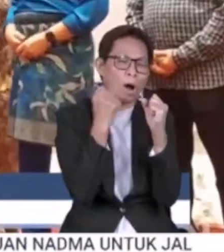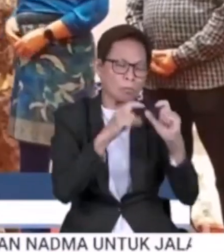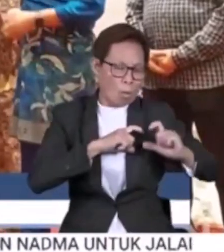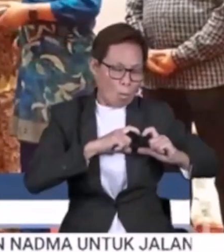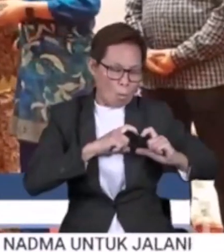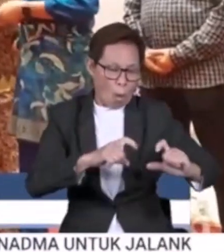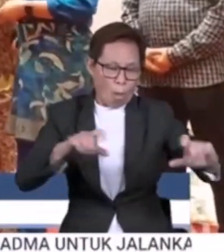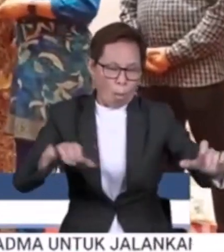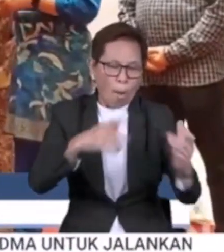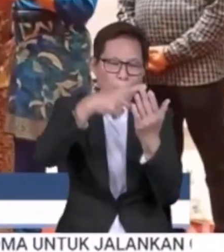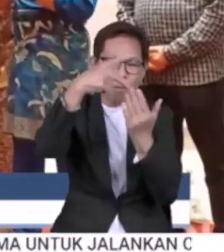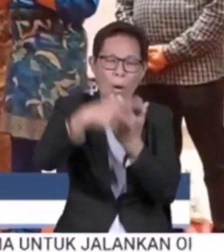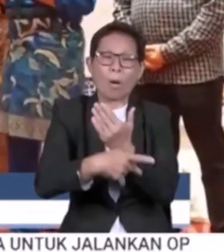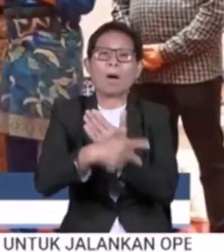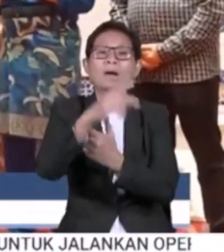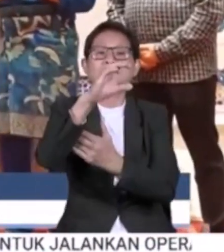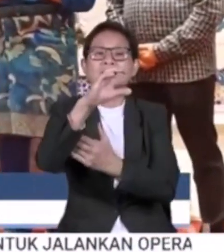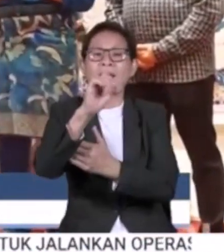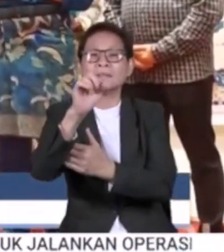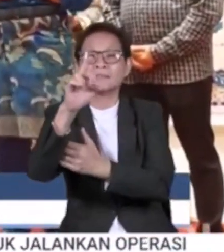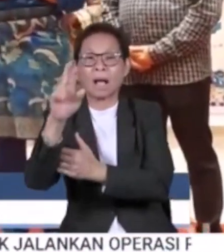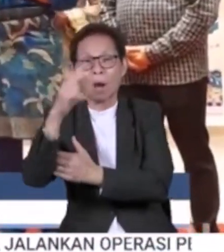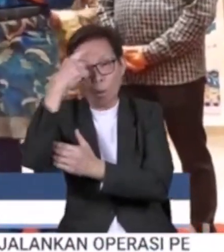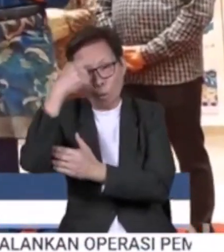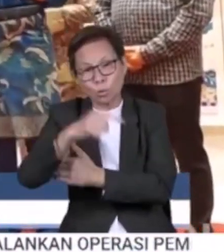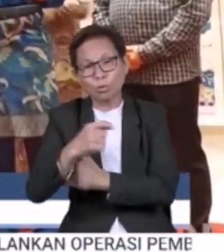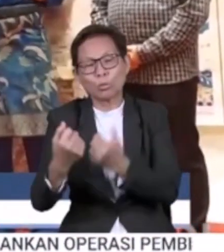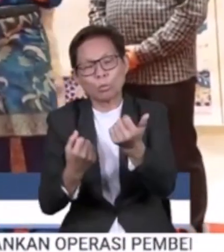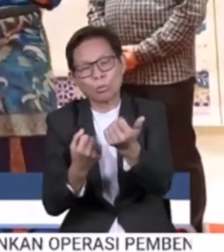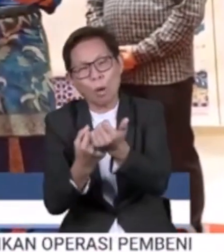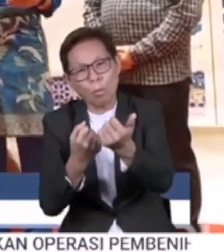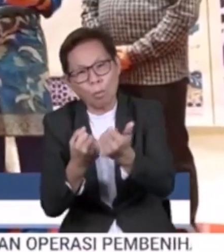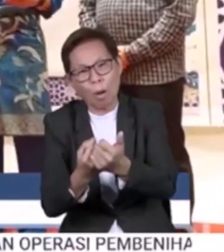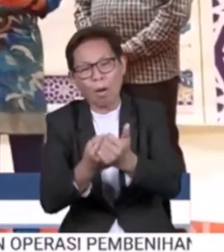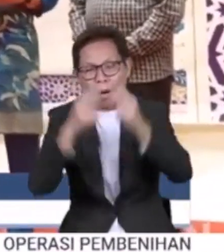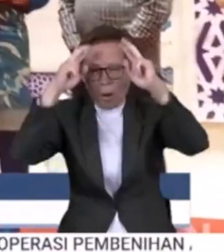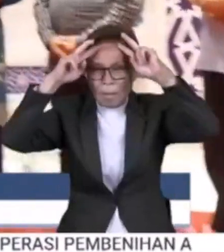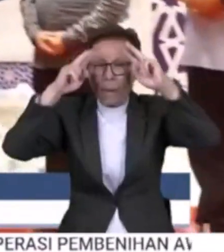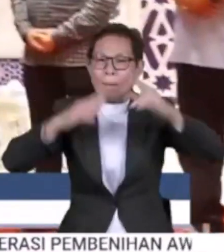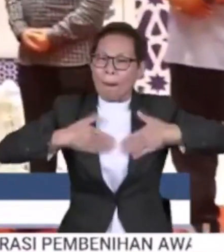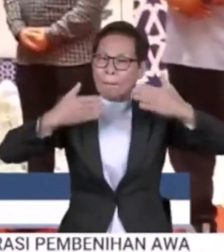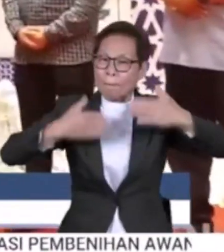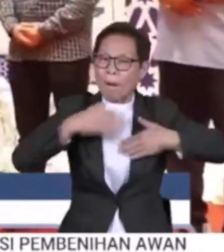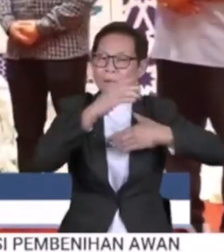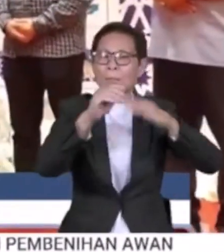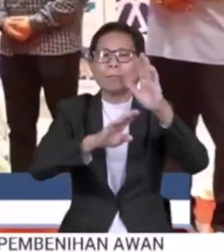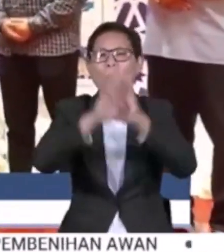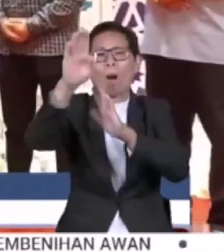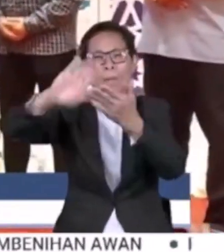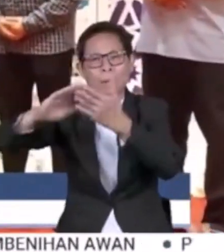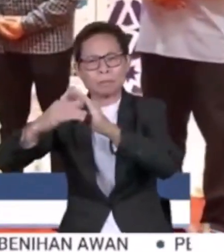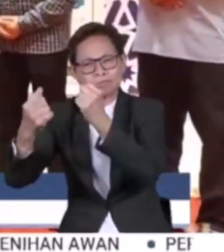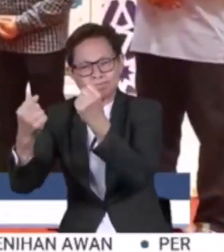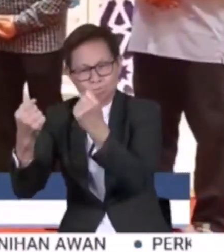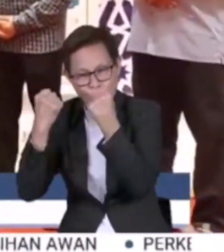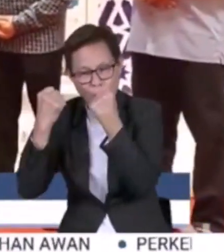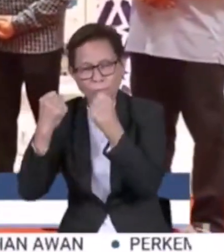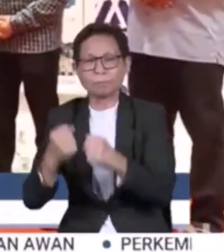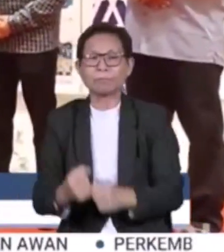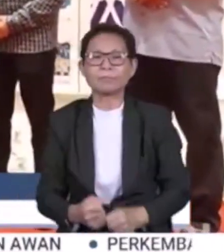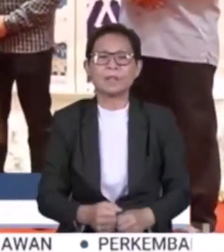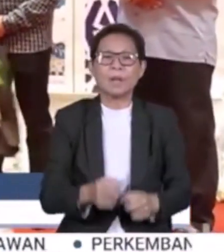dalam melaksanakan inisiatif tanggung jawab sosial kodrat untuk menyumbang ke arah kesejahteraan dan pembangunan masyarakat yang mempan